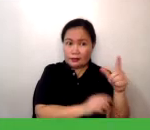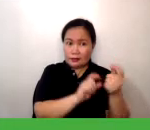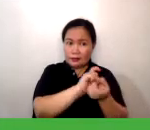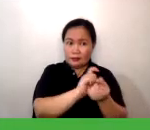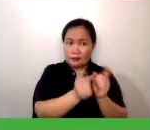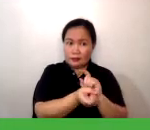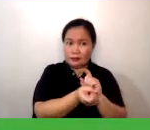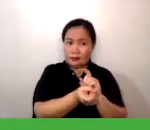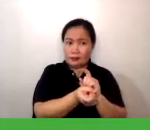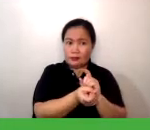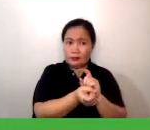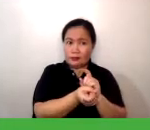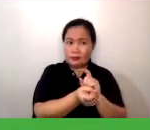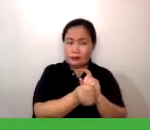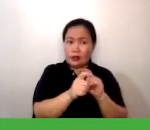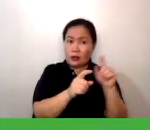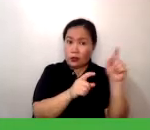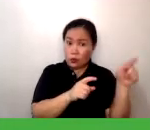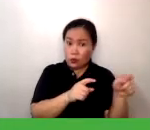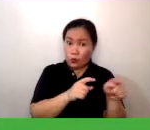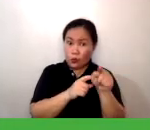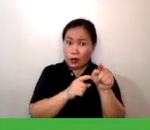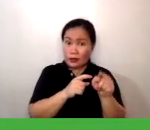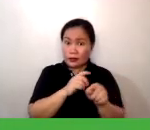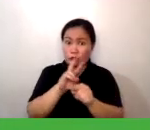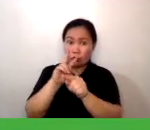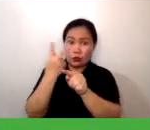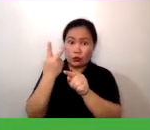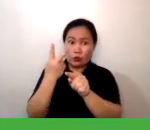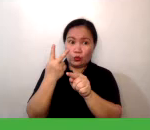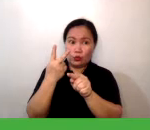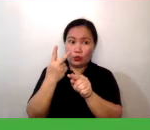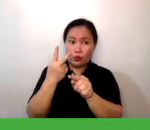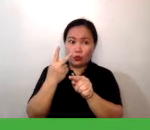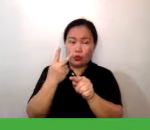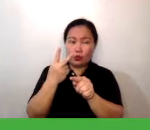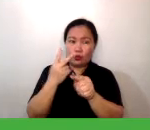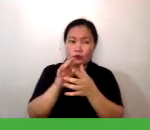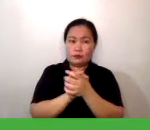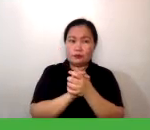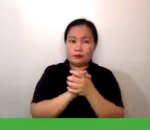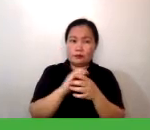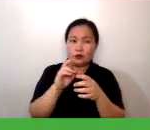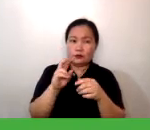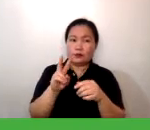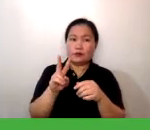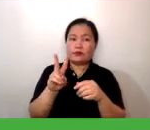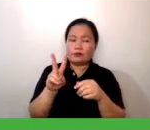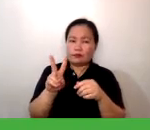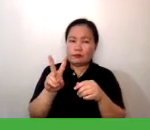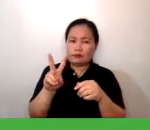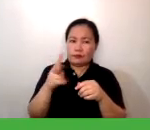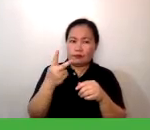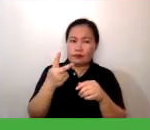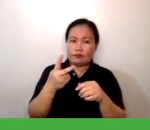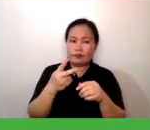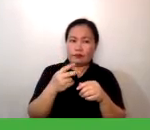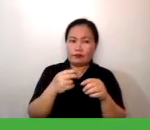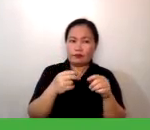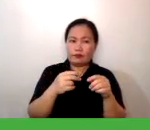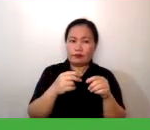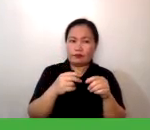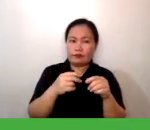And then, i-convert natin to decaliter. So, 1, 2. Dalawa pa kanan. So, from here, 1, 2. So, may